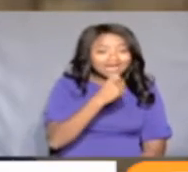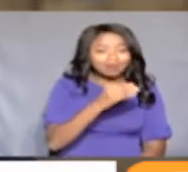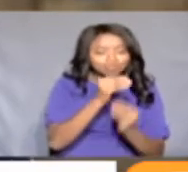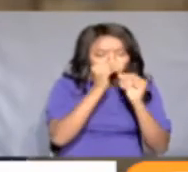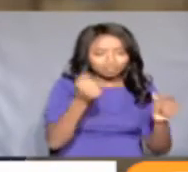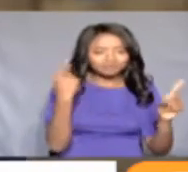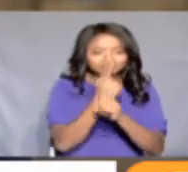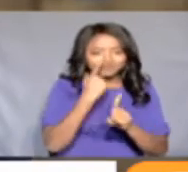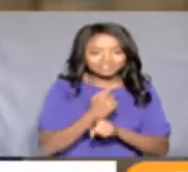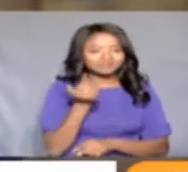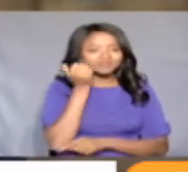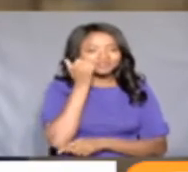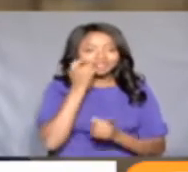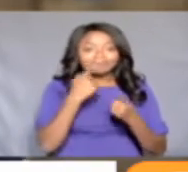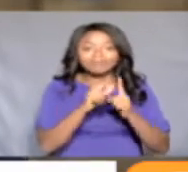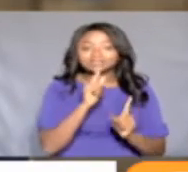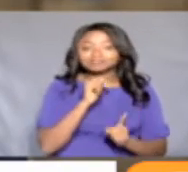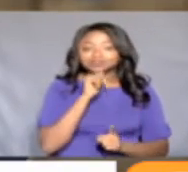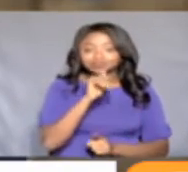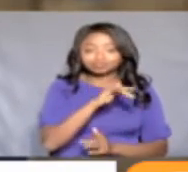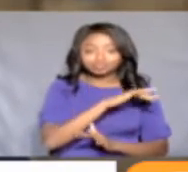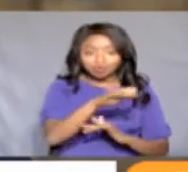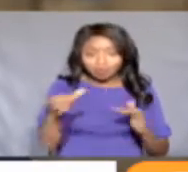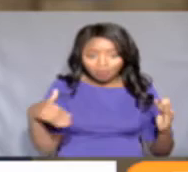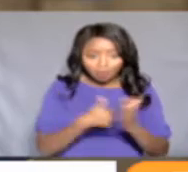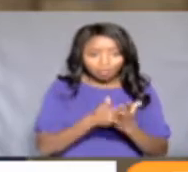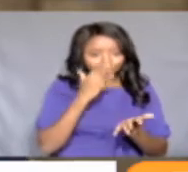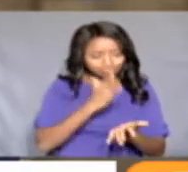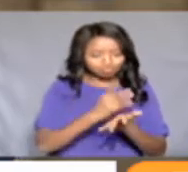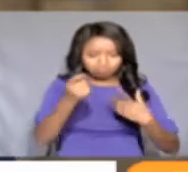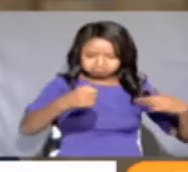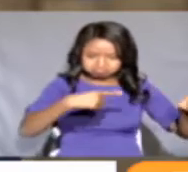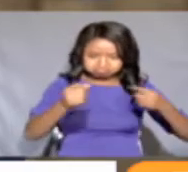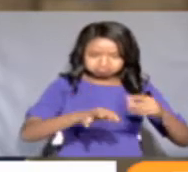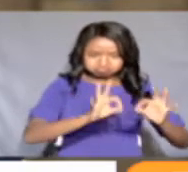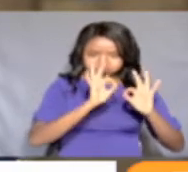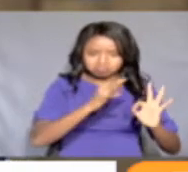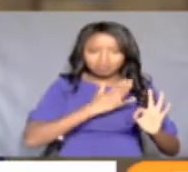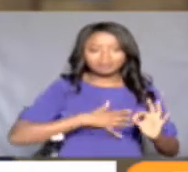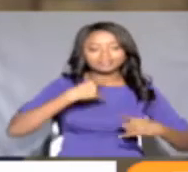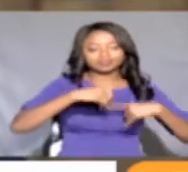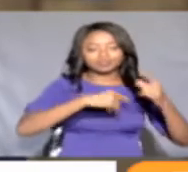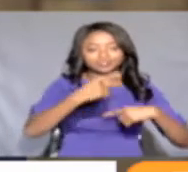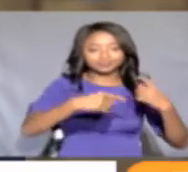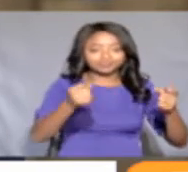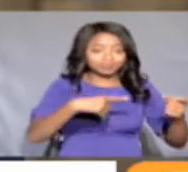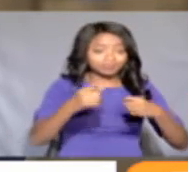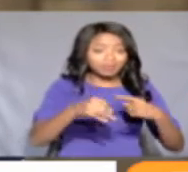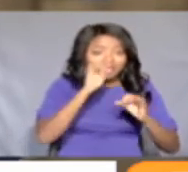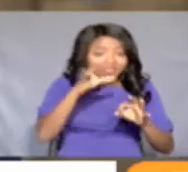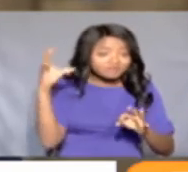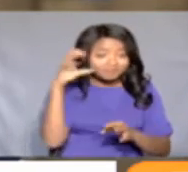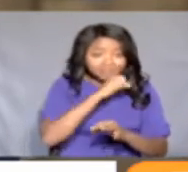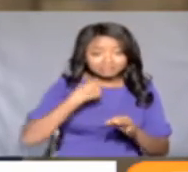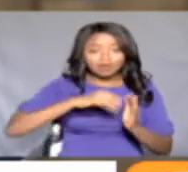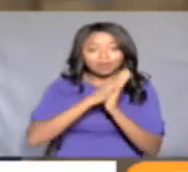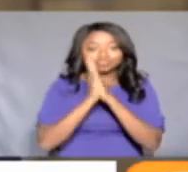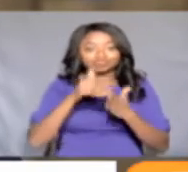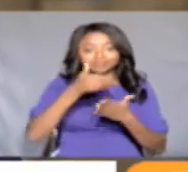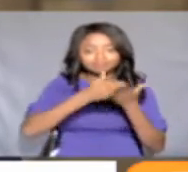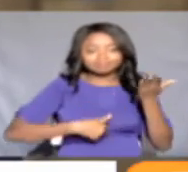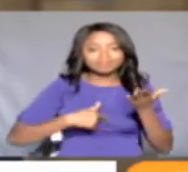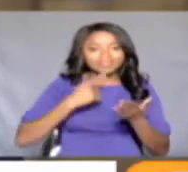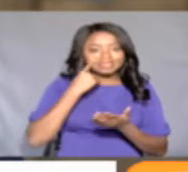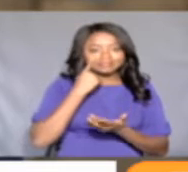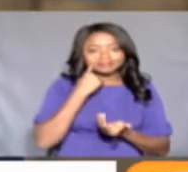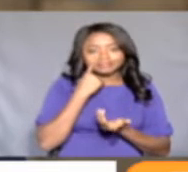diseases, but not all. Fascinating conversation that we need to take moving forward. If you missed our special report, Ghost of Loliondo